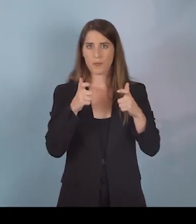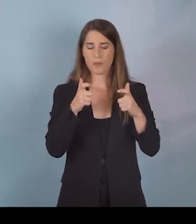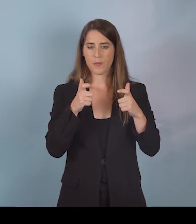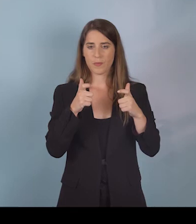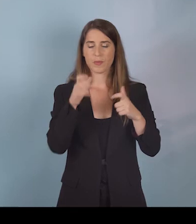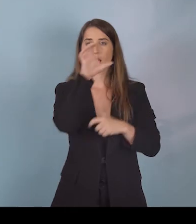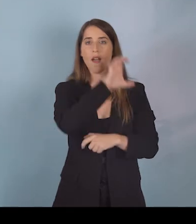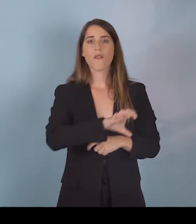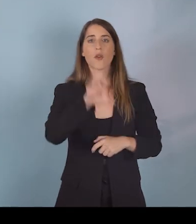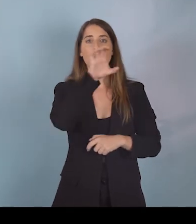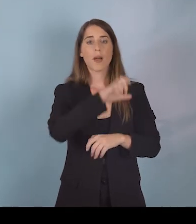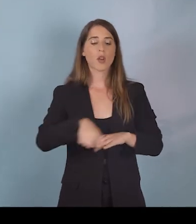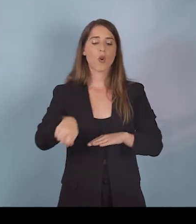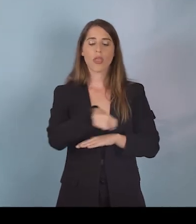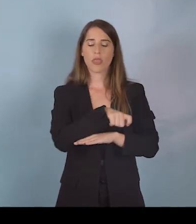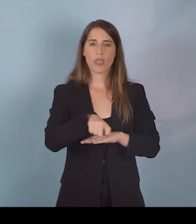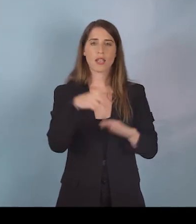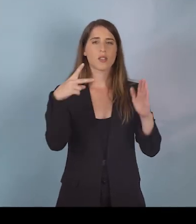στο γάμο,